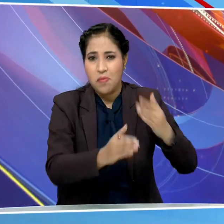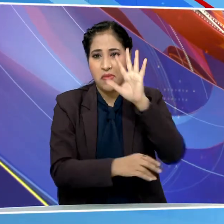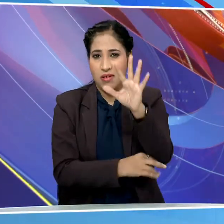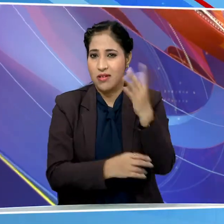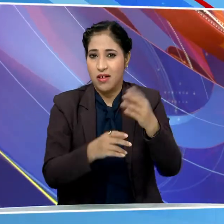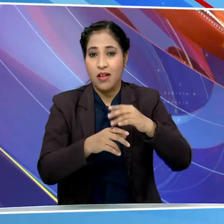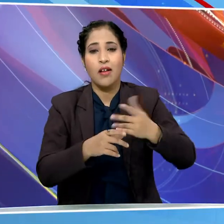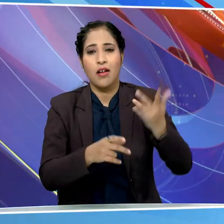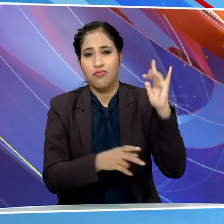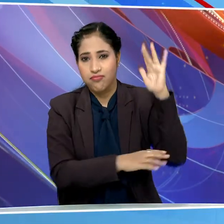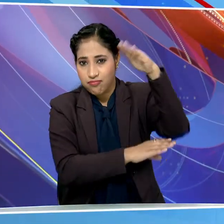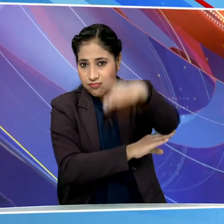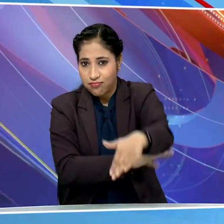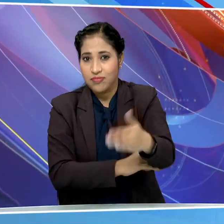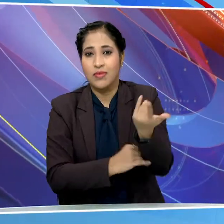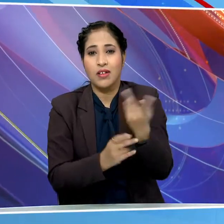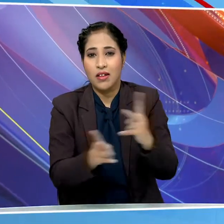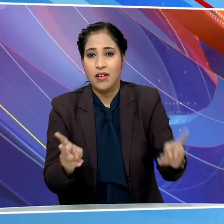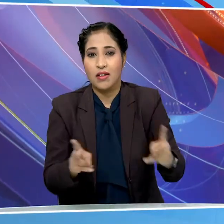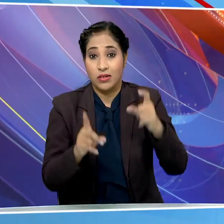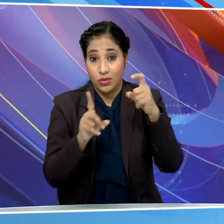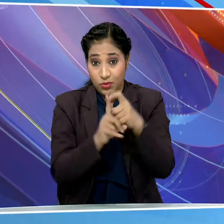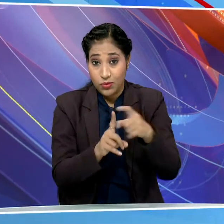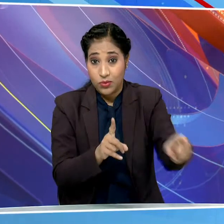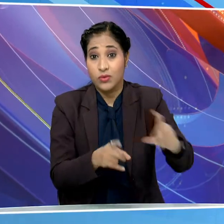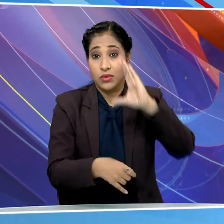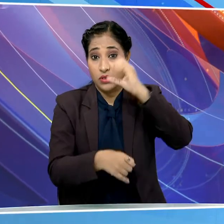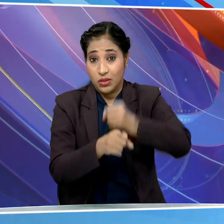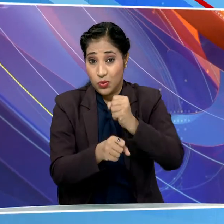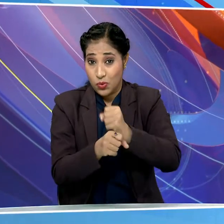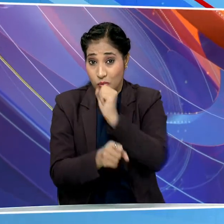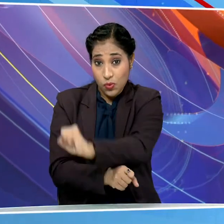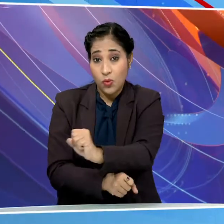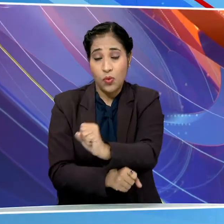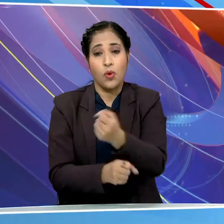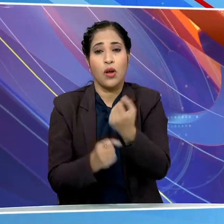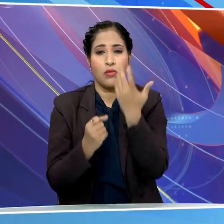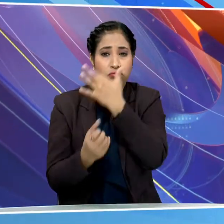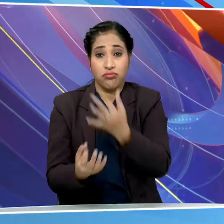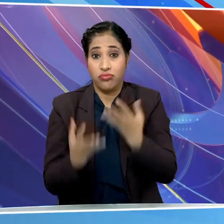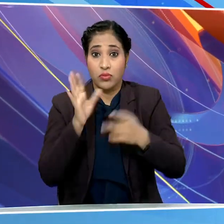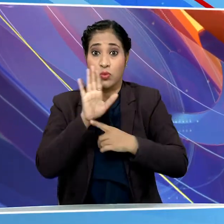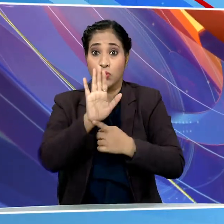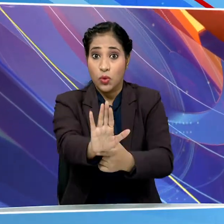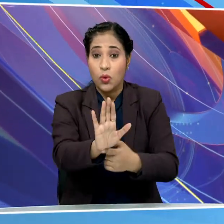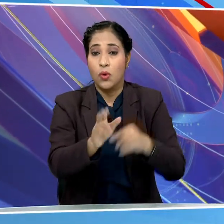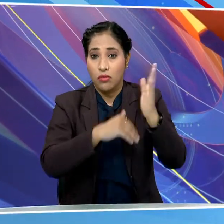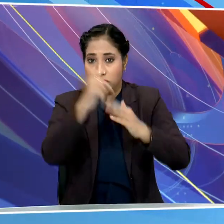एक फ्लाईओवर ब्रिज और दाहोद में केंद्र सरकार की ब्रॉडकास्टिंग